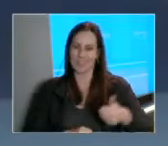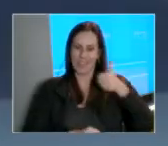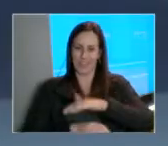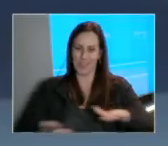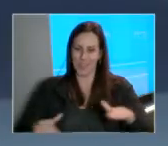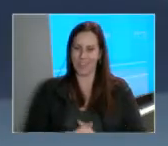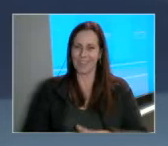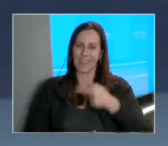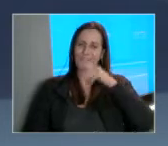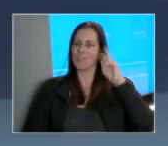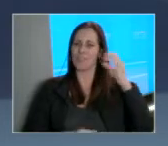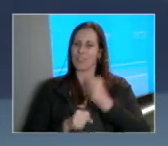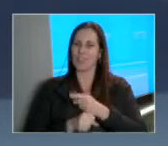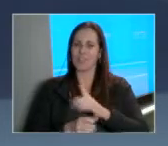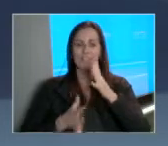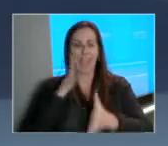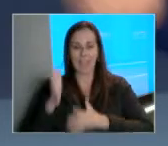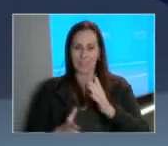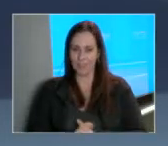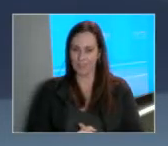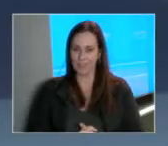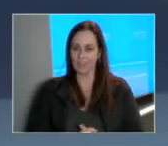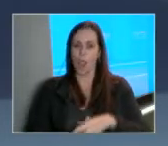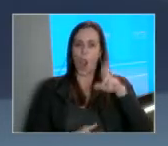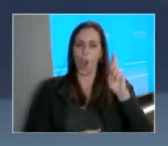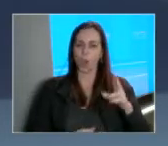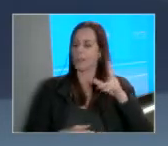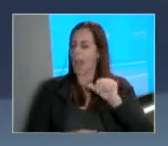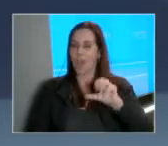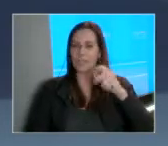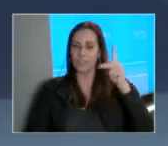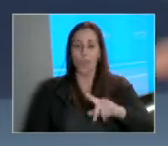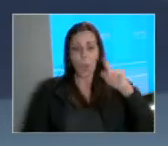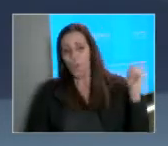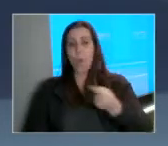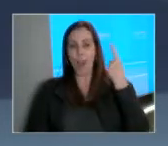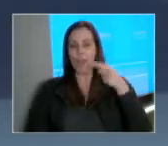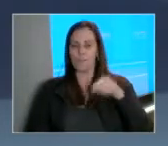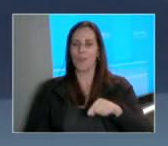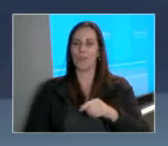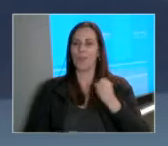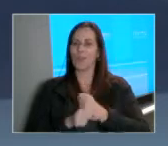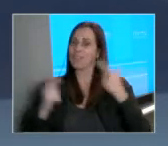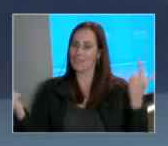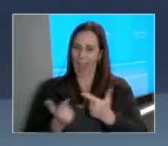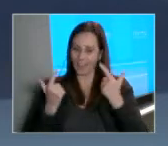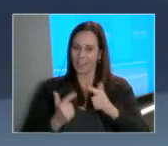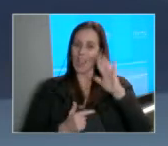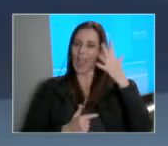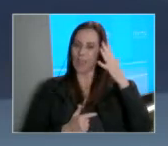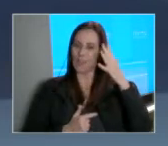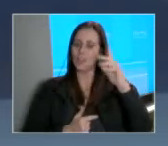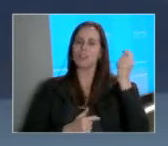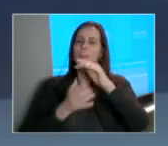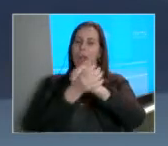היום, תמי שמע שעשתה פה את שפת הסימנים, רונן, אסף, יוגי, כולם פה בשידור עושים חגיגות. יום